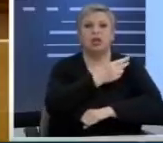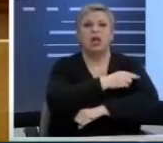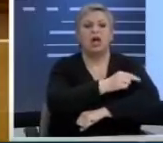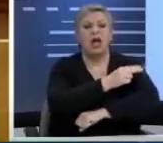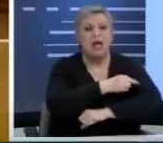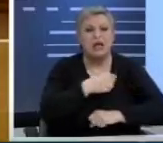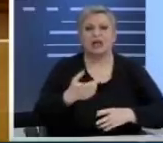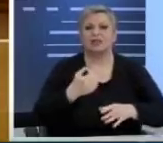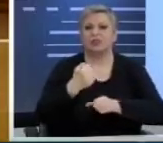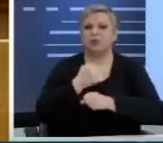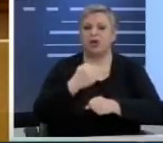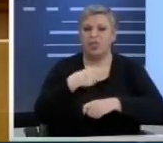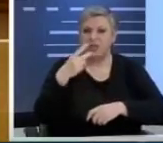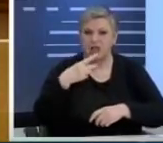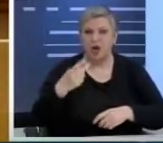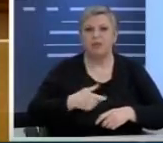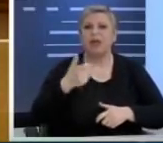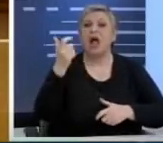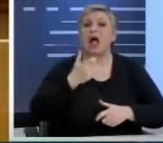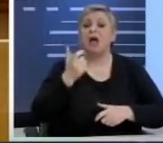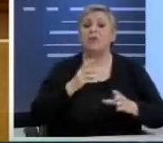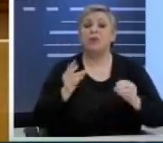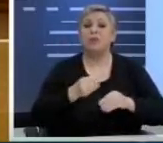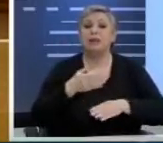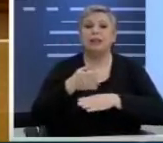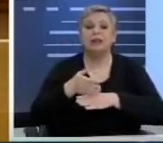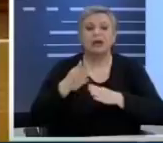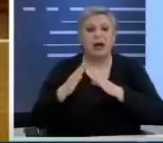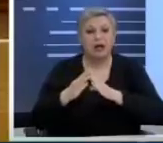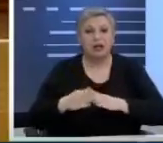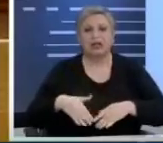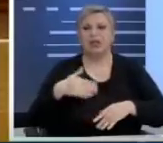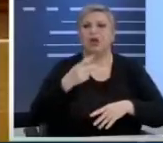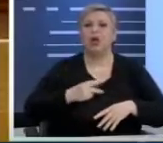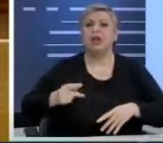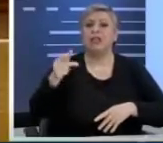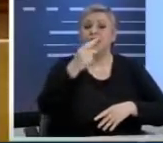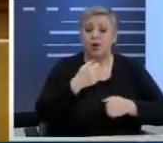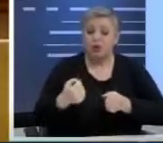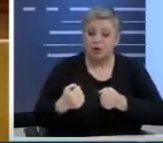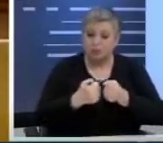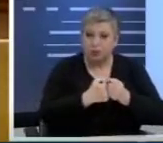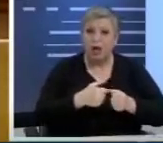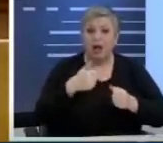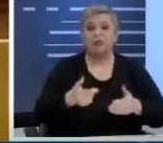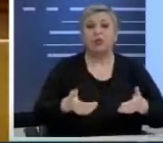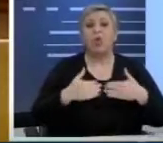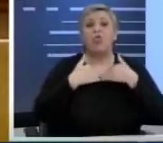εργασιακά δικαιώματα, χωρίς επιδόματα στέγασης, χωρίς την κοινωνία μαζί, δεν υπάρχει. Και αυτό είναι που φάνηκε πριν